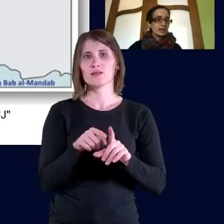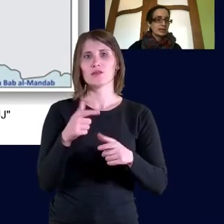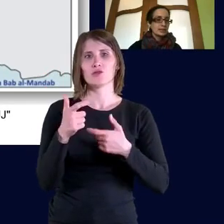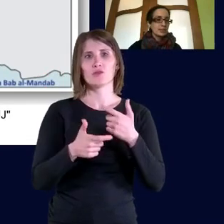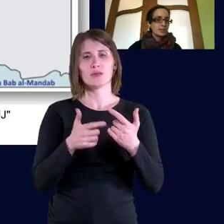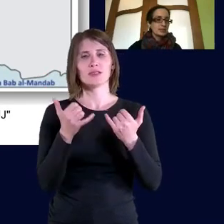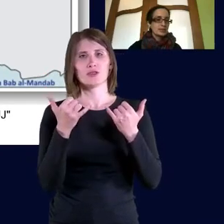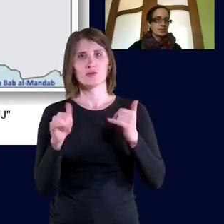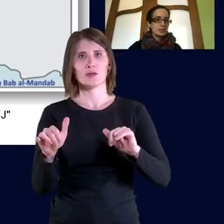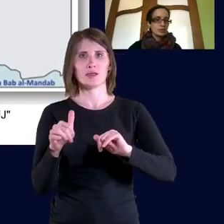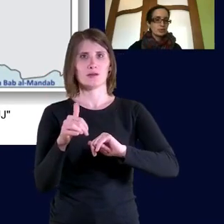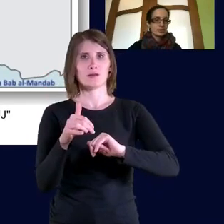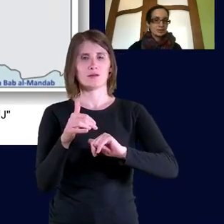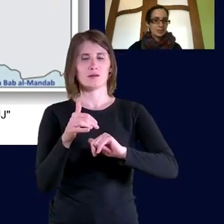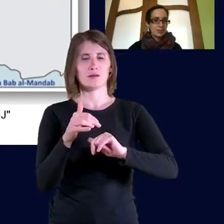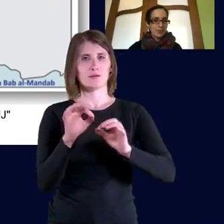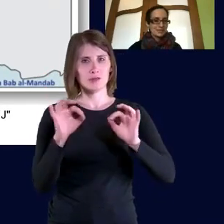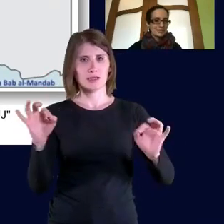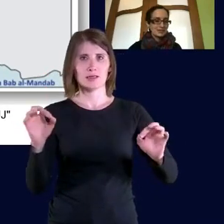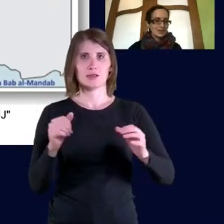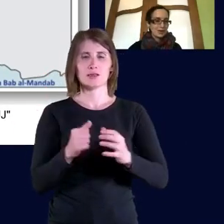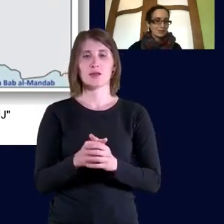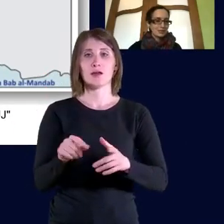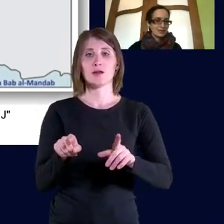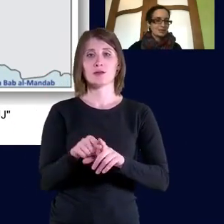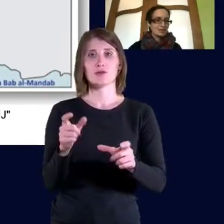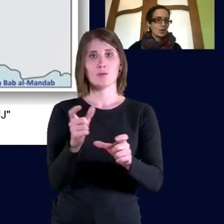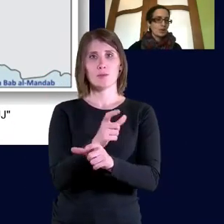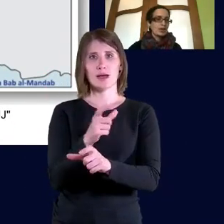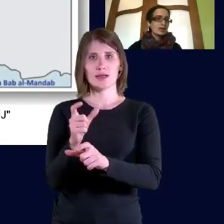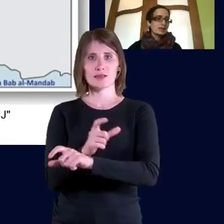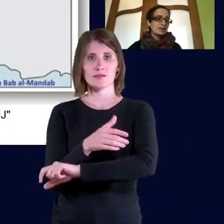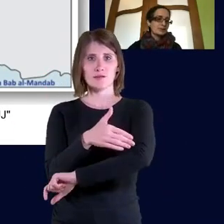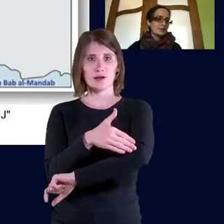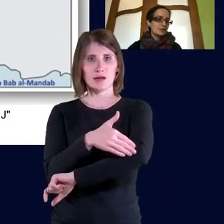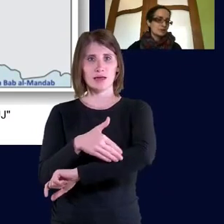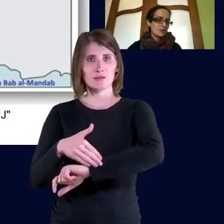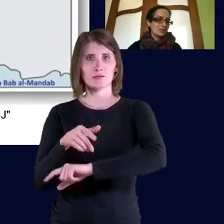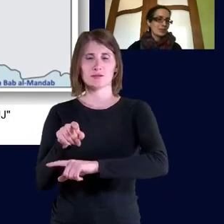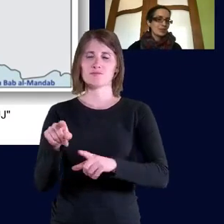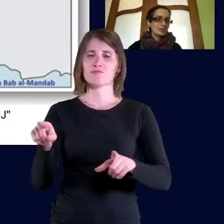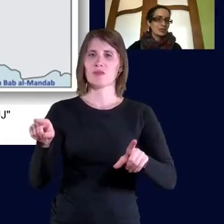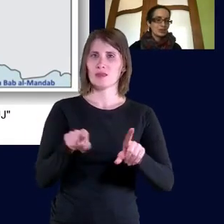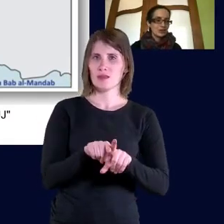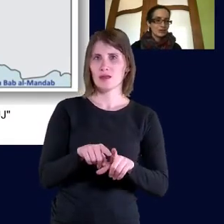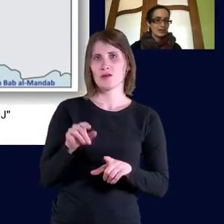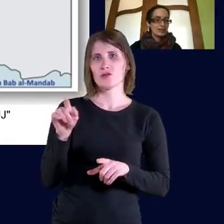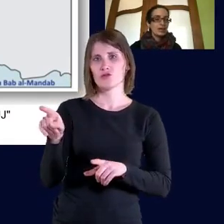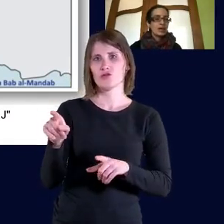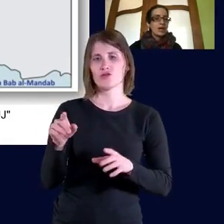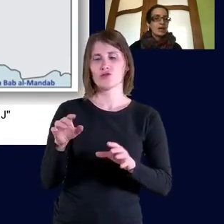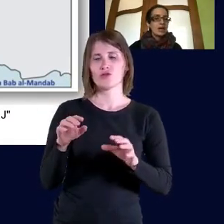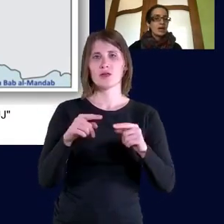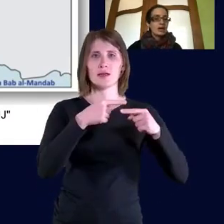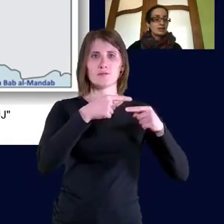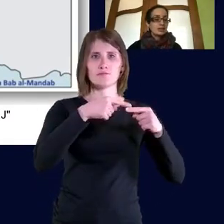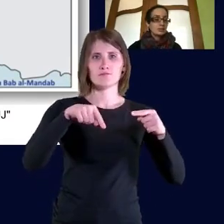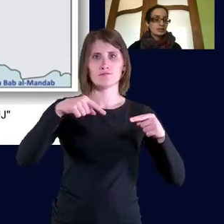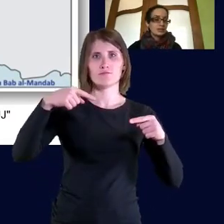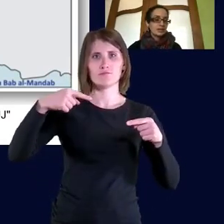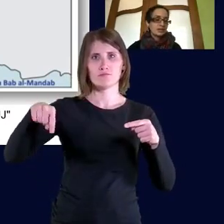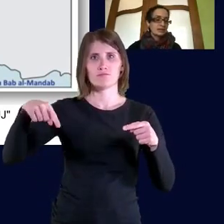tekstury granicę między poszczególnych państw na lądzie zostały schowane tam przerwano